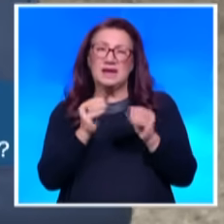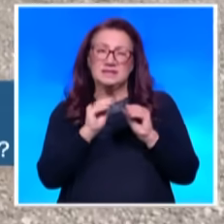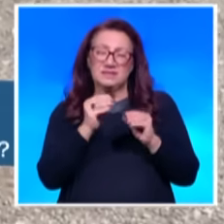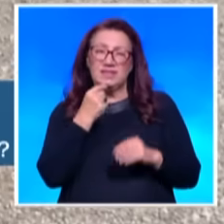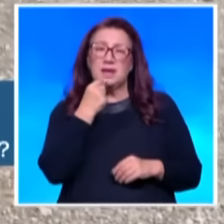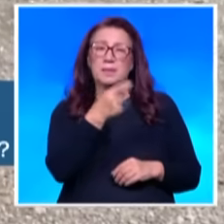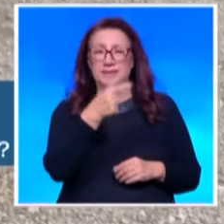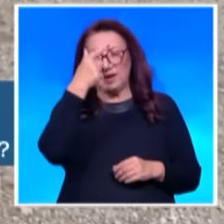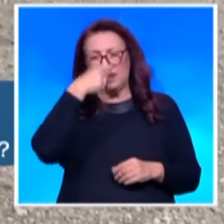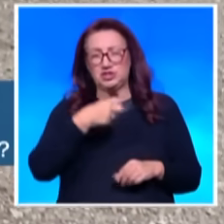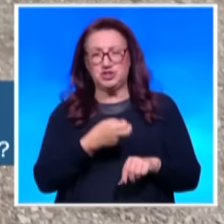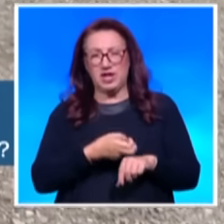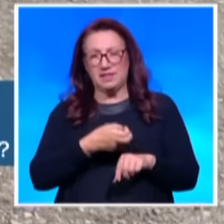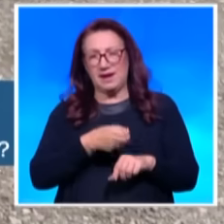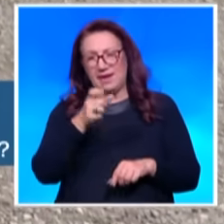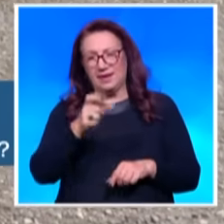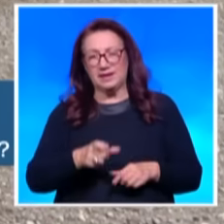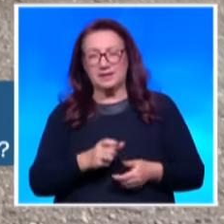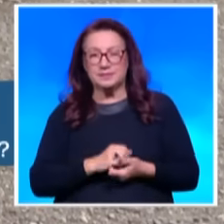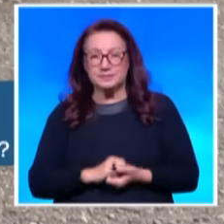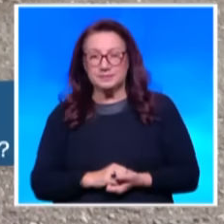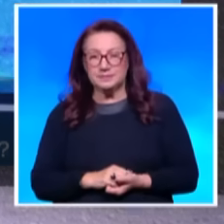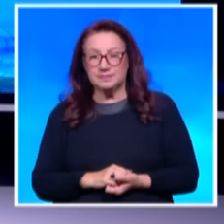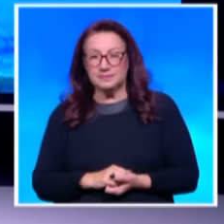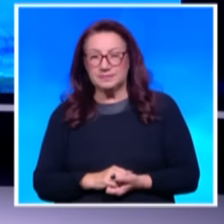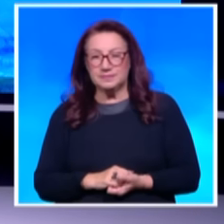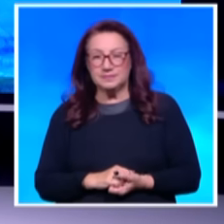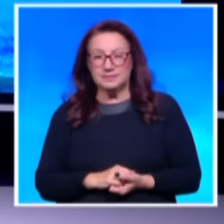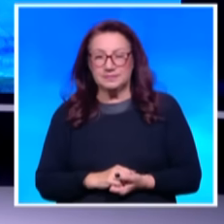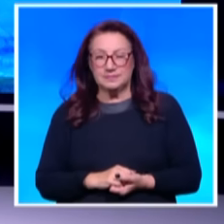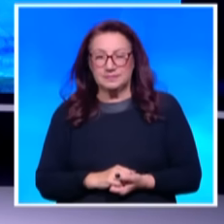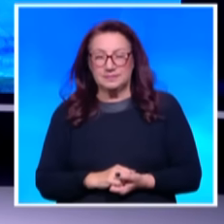лекар. За BTV новините, Дания Танасова.